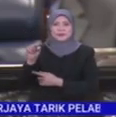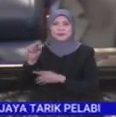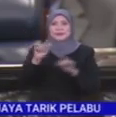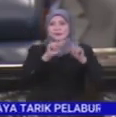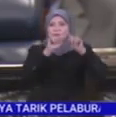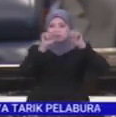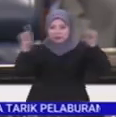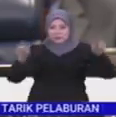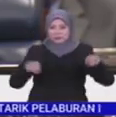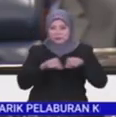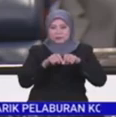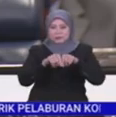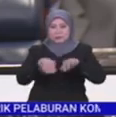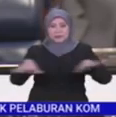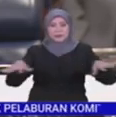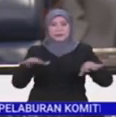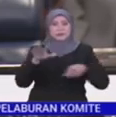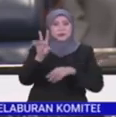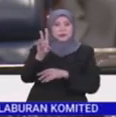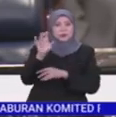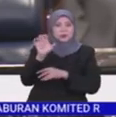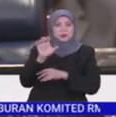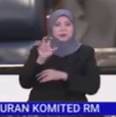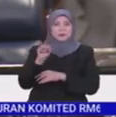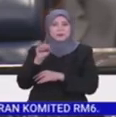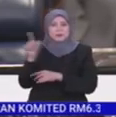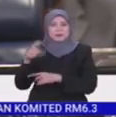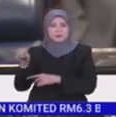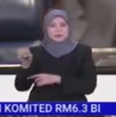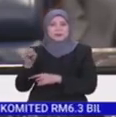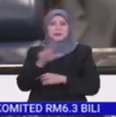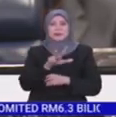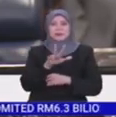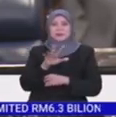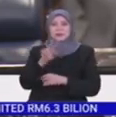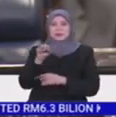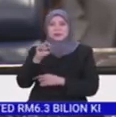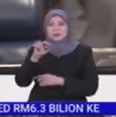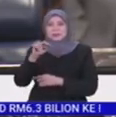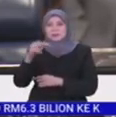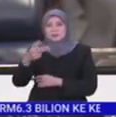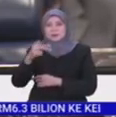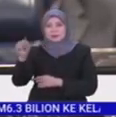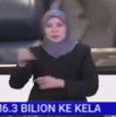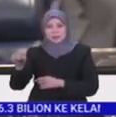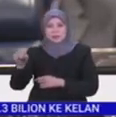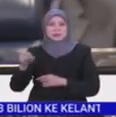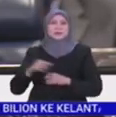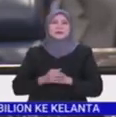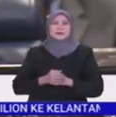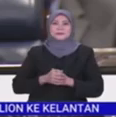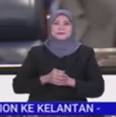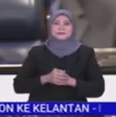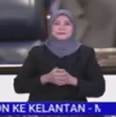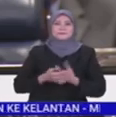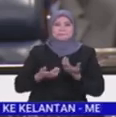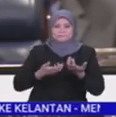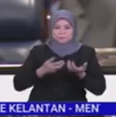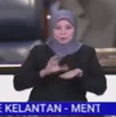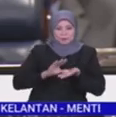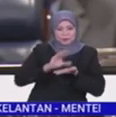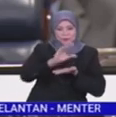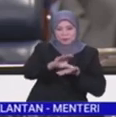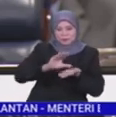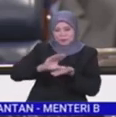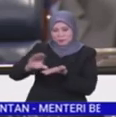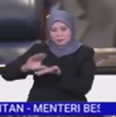jalur 700 MHz, 3.5 GHz dan 28 GHz telah diagihkan sepenuhnya kepada